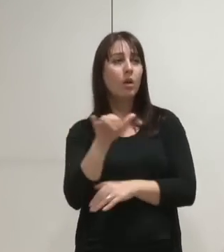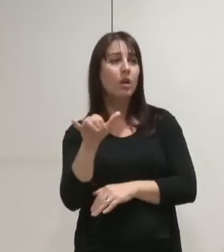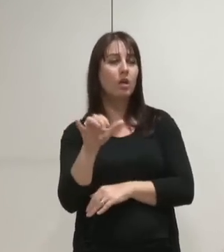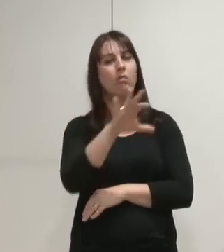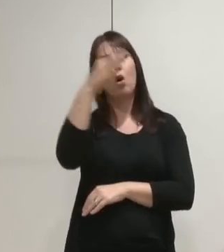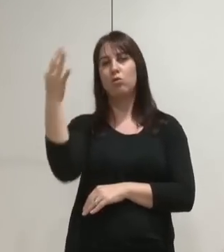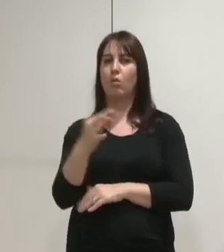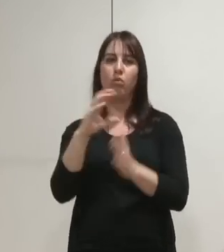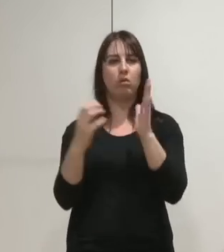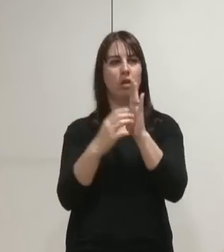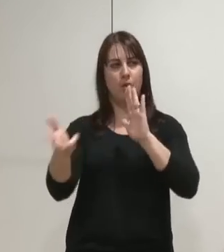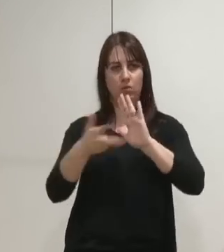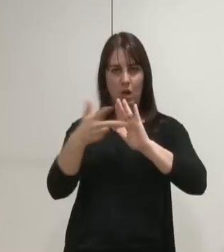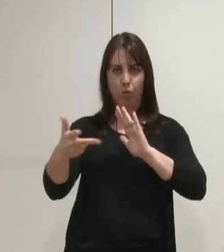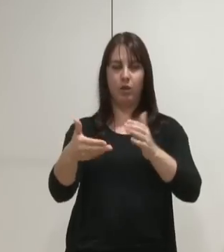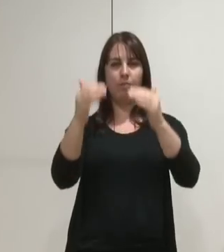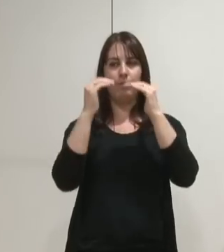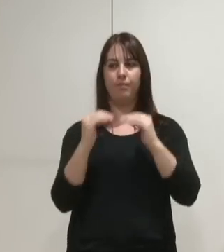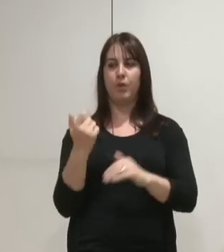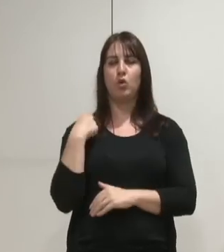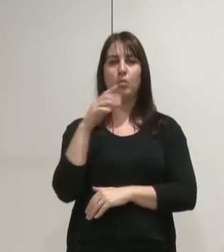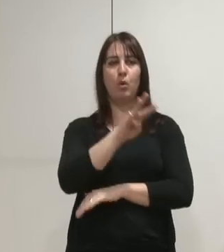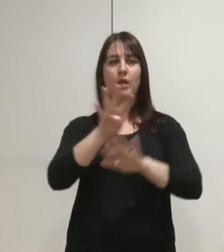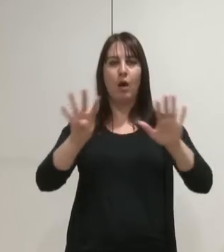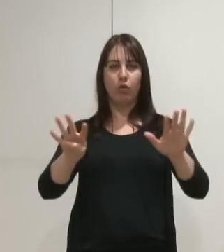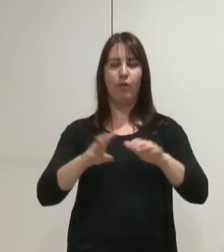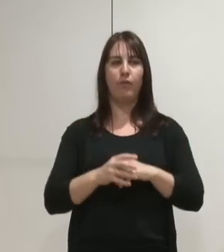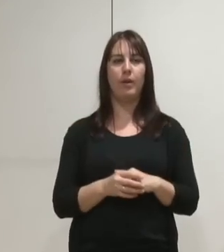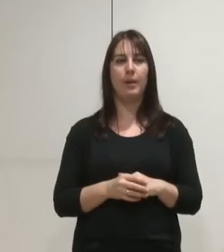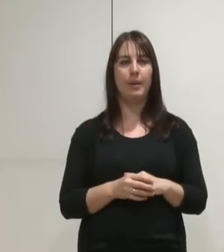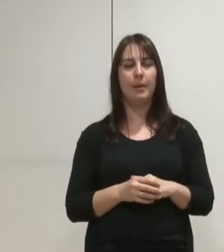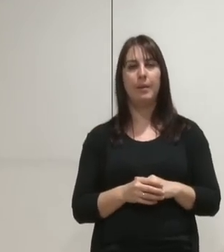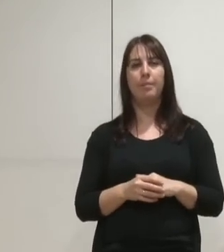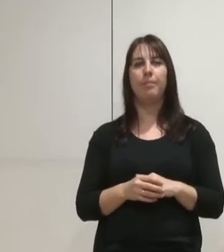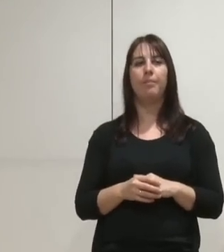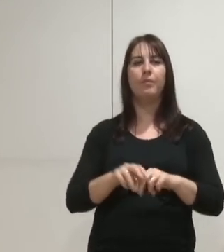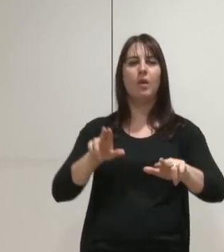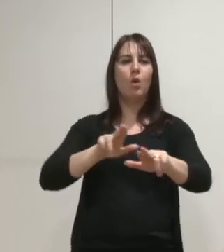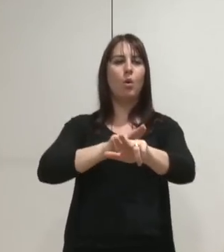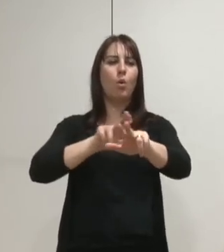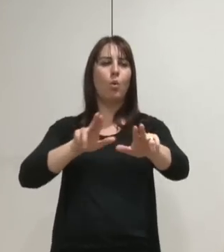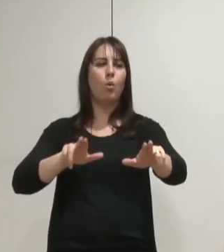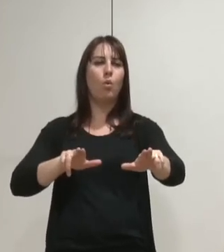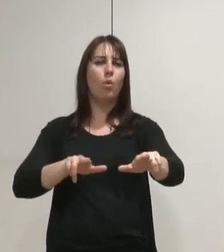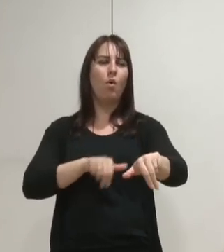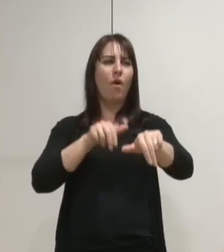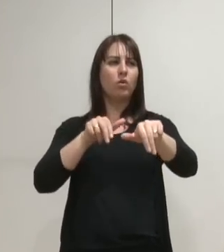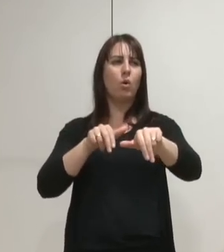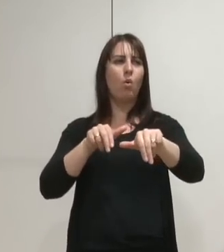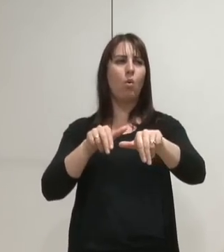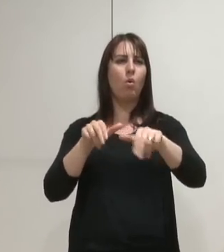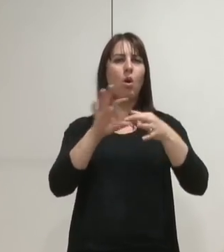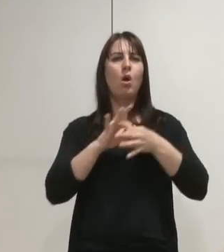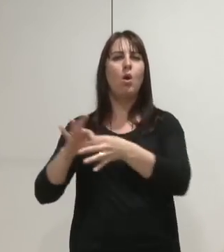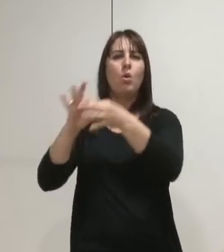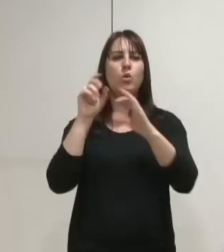unanimité délibération adoptée la 49 une convention avec l'Union Syndicale